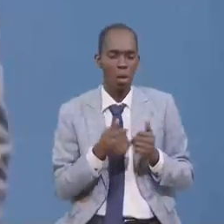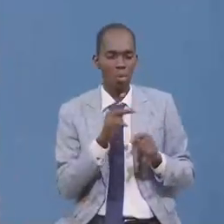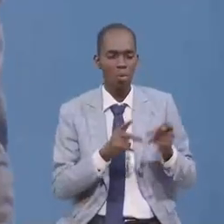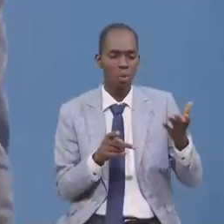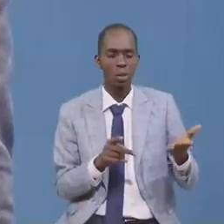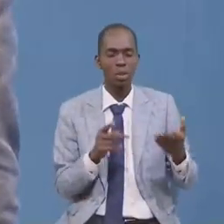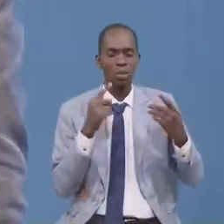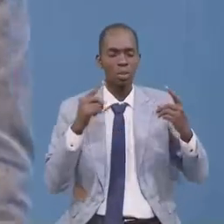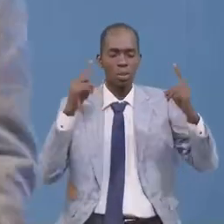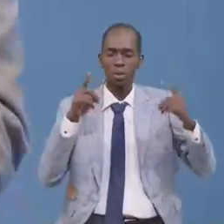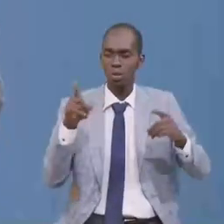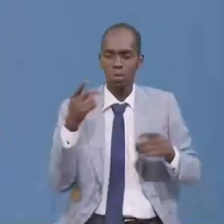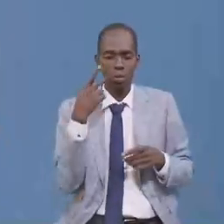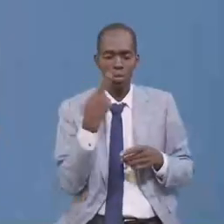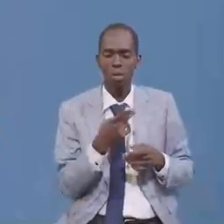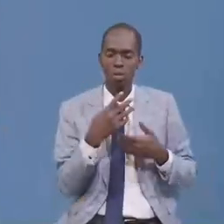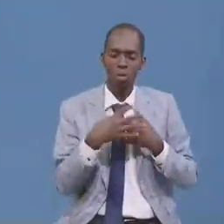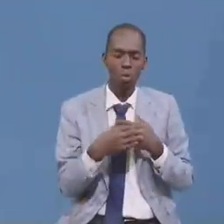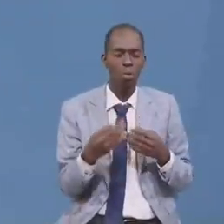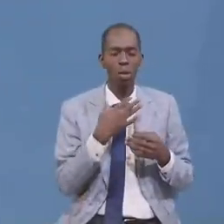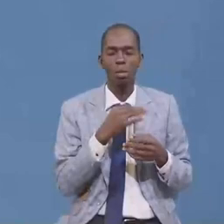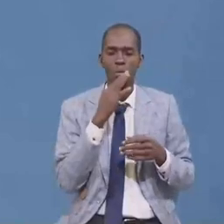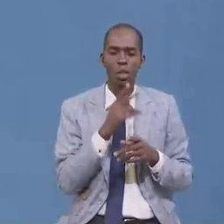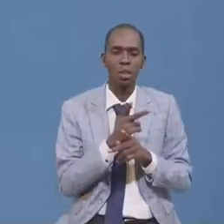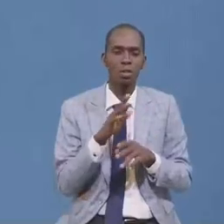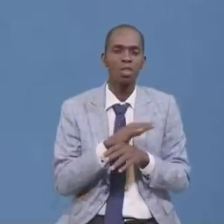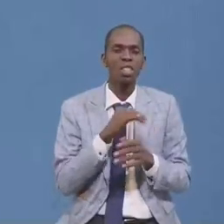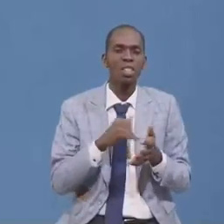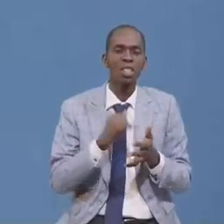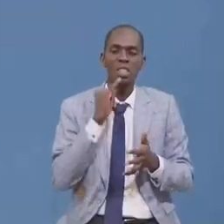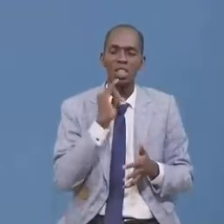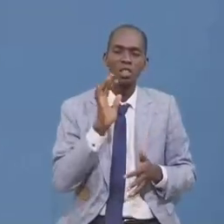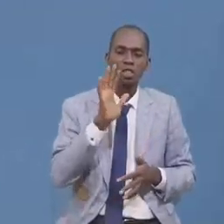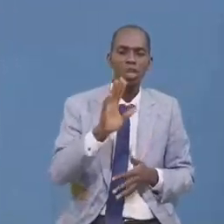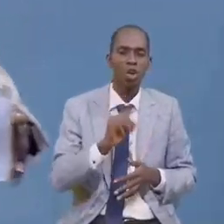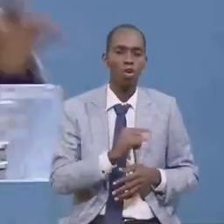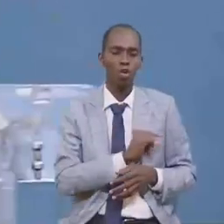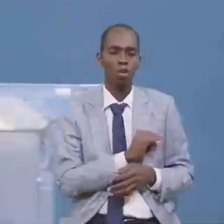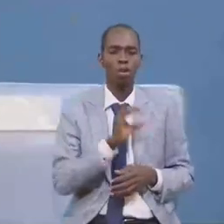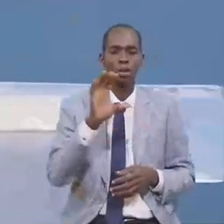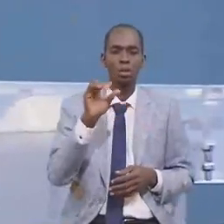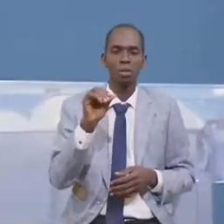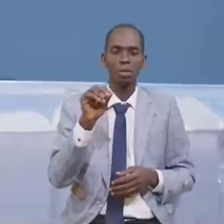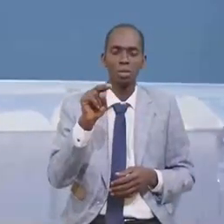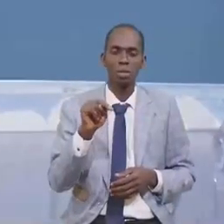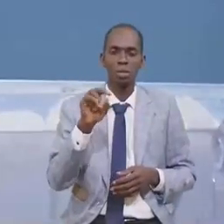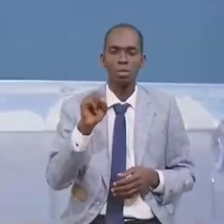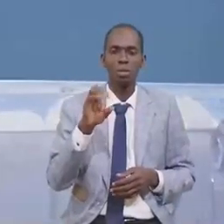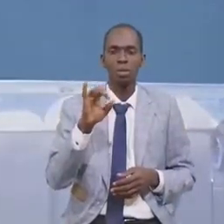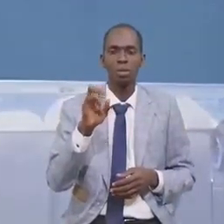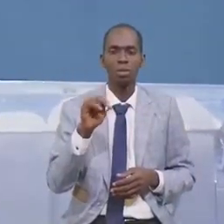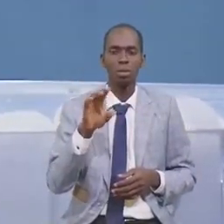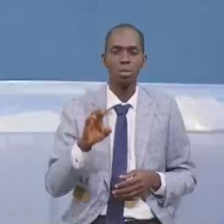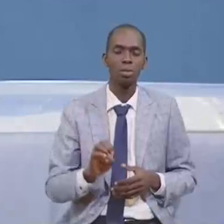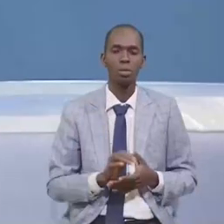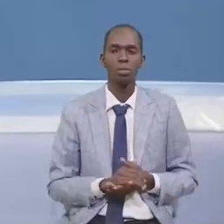C'est la conscience qui te rappelle l'histoire et te dit « Ah, telle personne a suivi tel chemin et cela conduit à la destruction. » Donc fais attention, c'est la